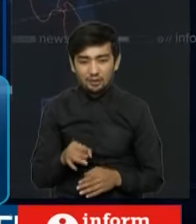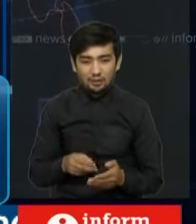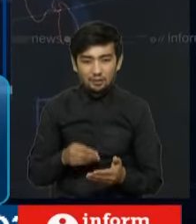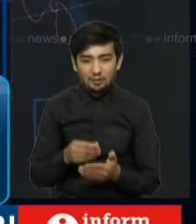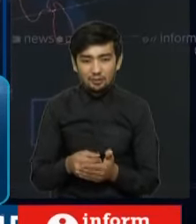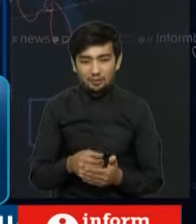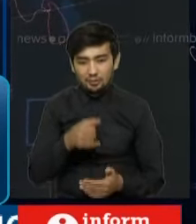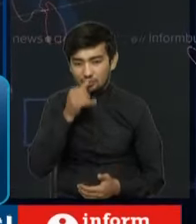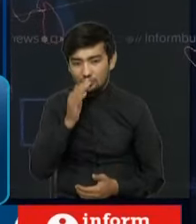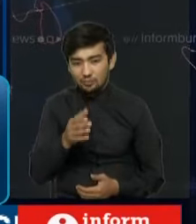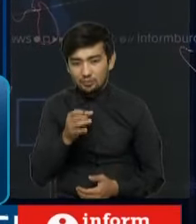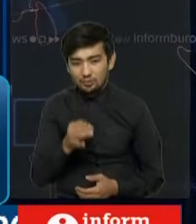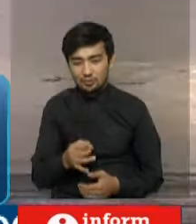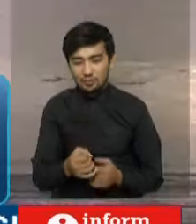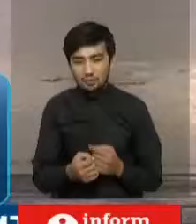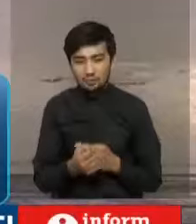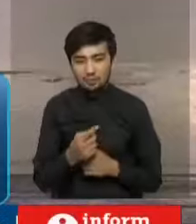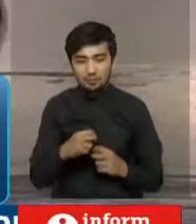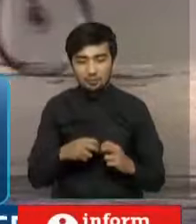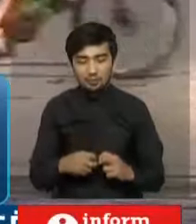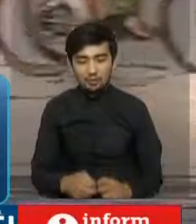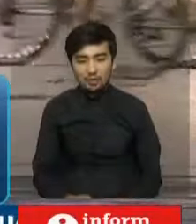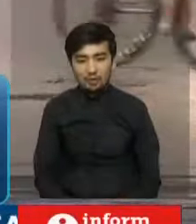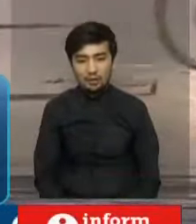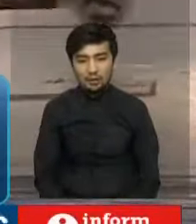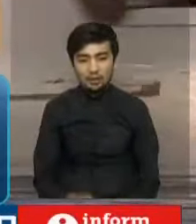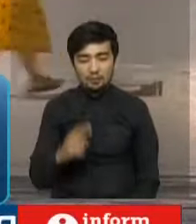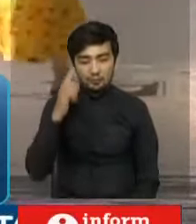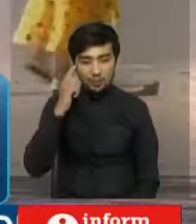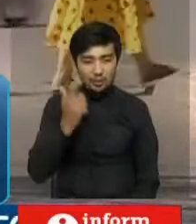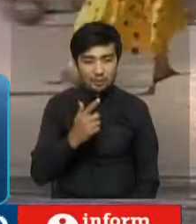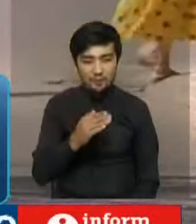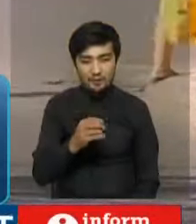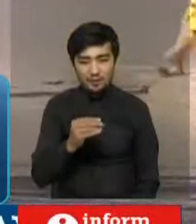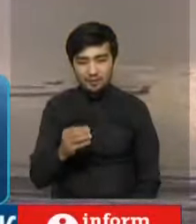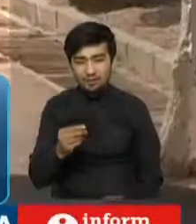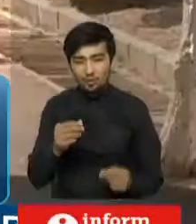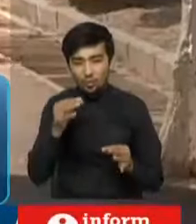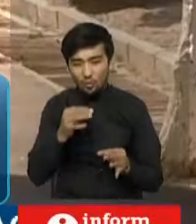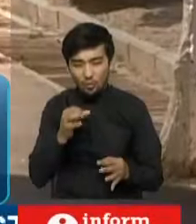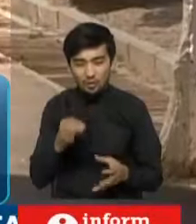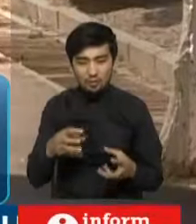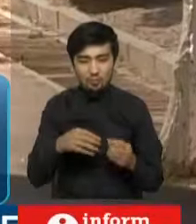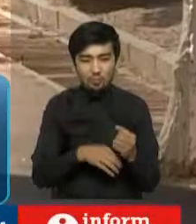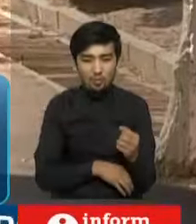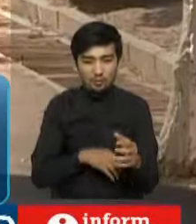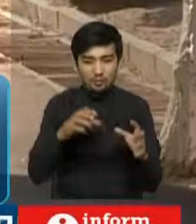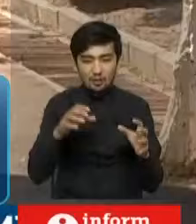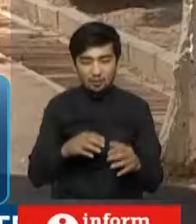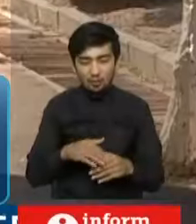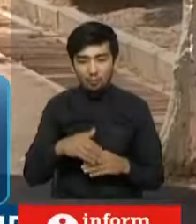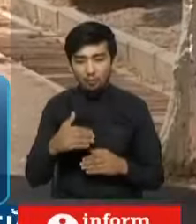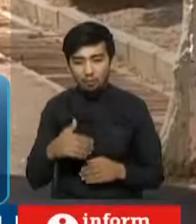к закредитованности. О финансовой грамотности казахстанцы начинают задумываться после выхода на просрочку,